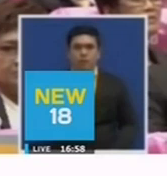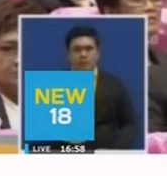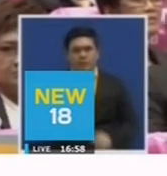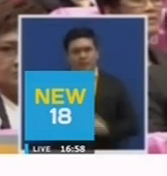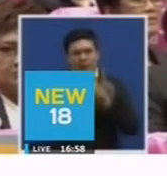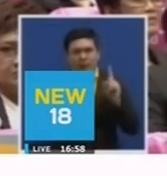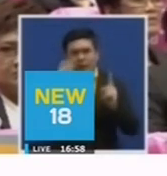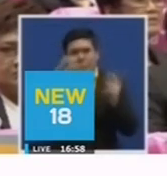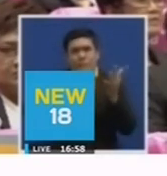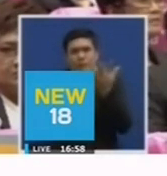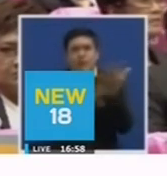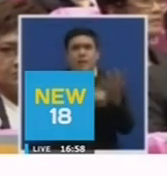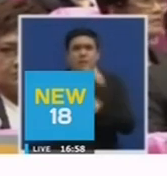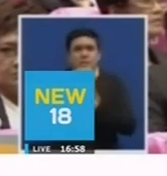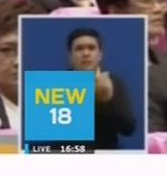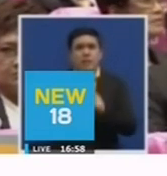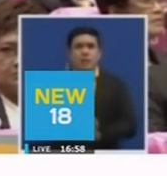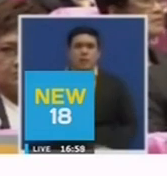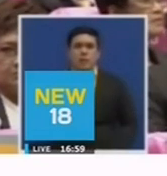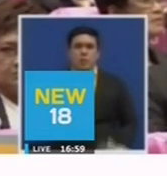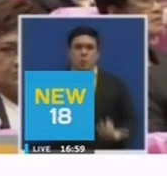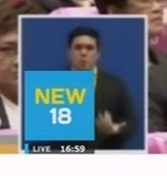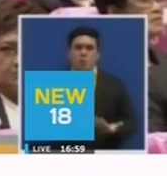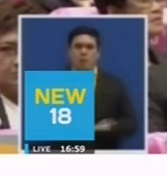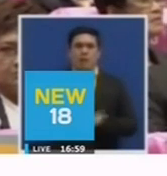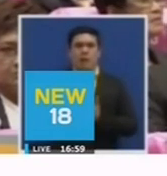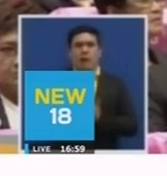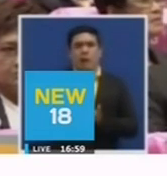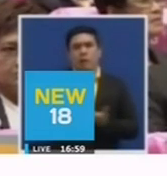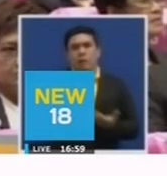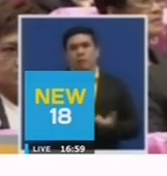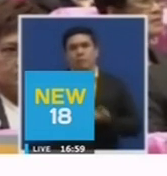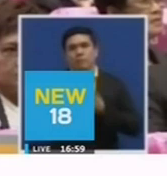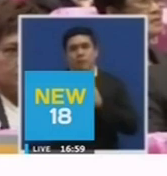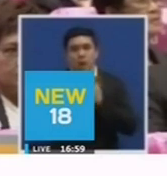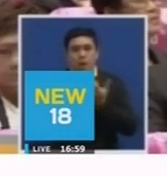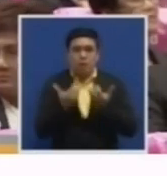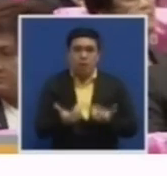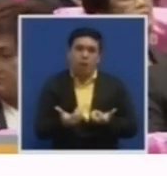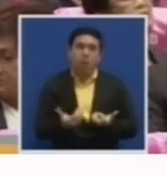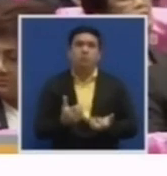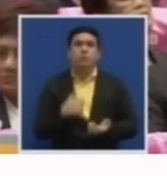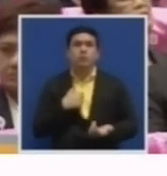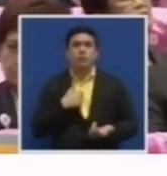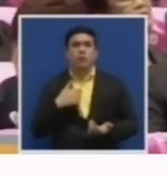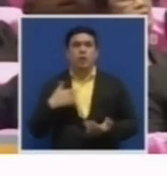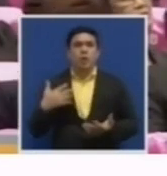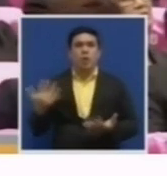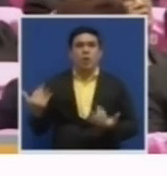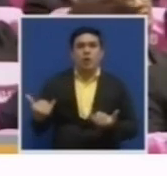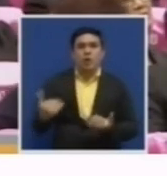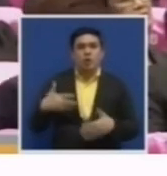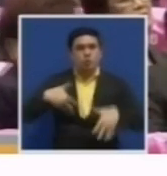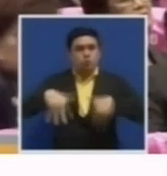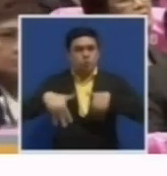ฒน์เป็นสมาชิกสภาผู้แทนราษฎรจังหวัดเชียงใหม่จากพรรคเพื่อไทยได้ตั้งกระทู้ถามสดถึงความจำเป็นในการจัดซื้อเครื่องบิน